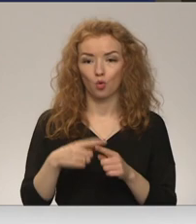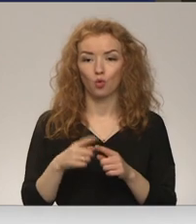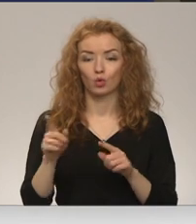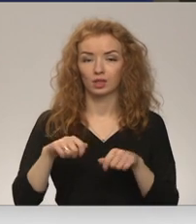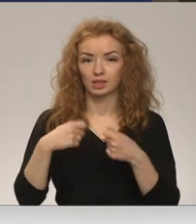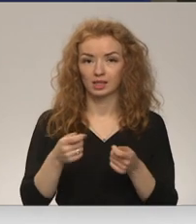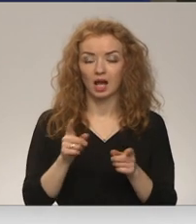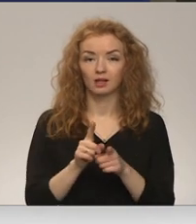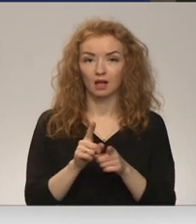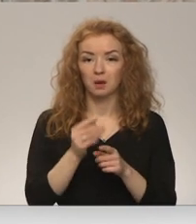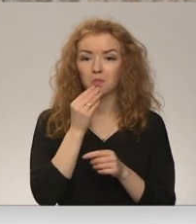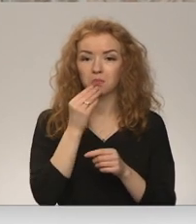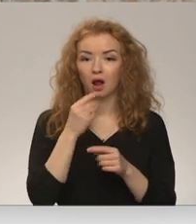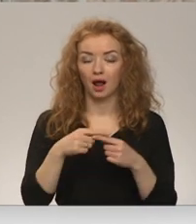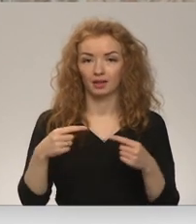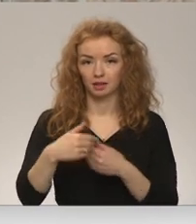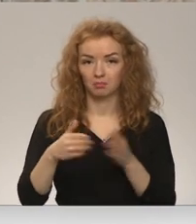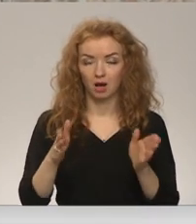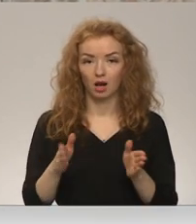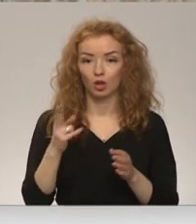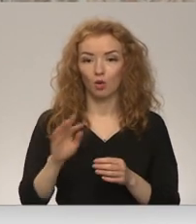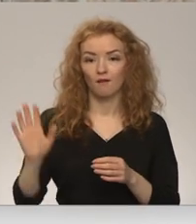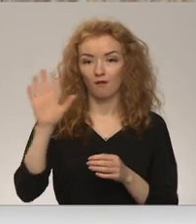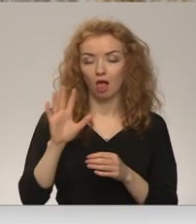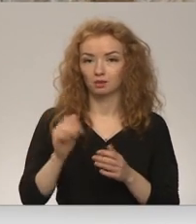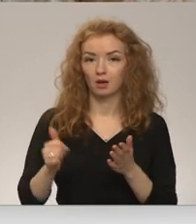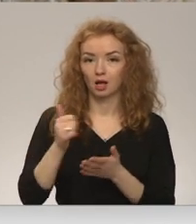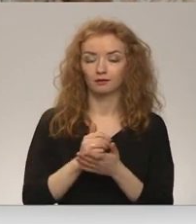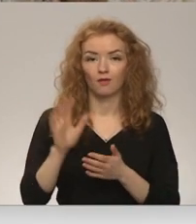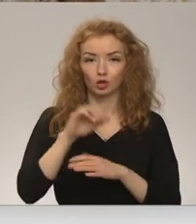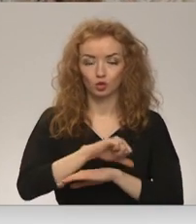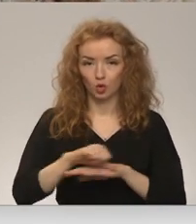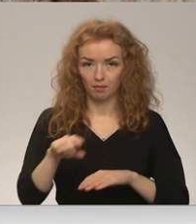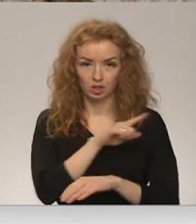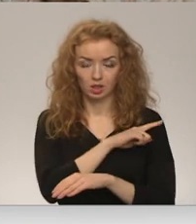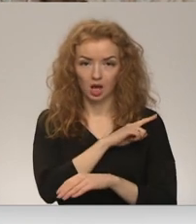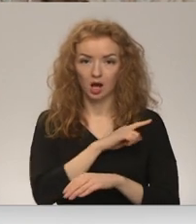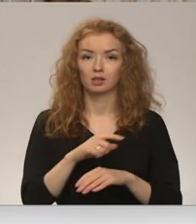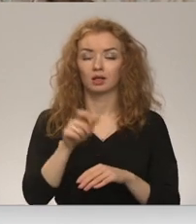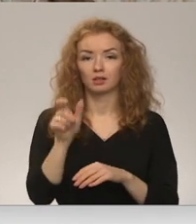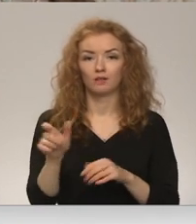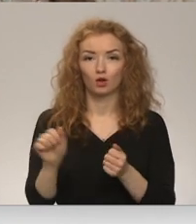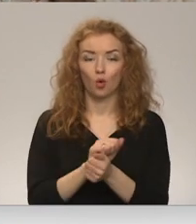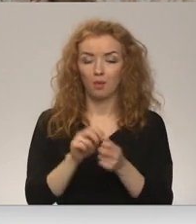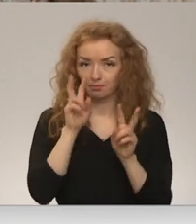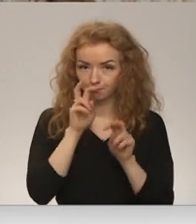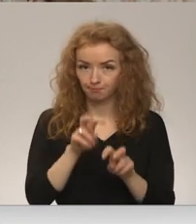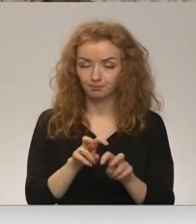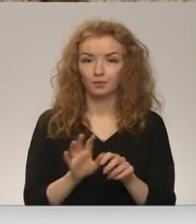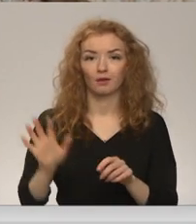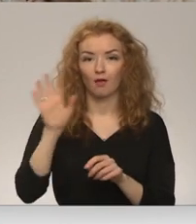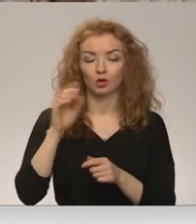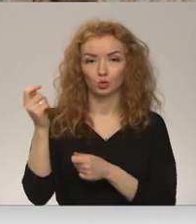izsniegs arī pārtikas pakas. No valsts puses būs pārstāvēta valsts robežsardze, kas nodrošinās personas dokumentu pārbaudu,